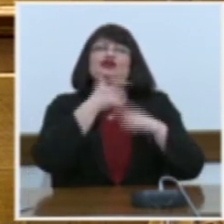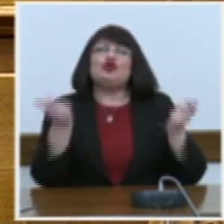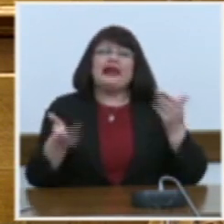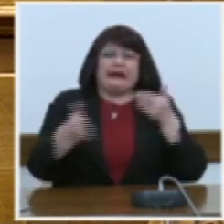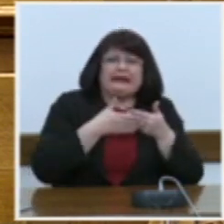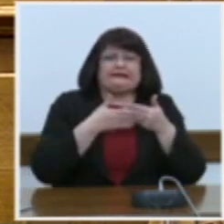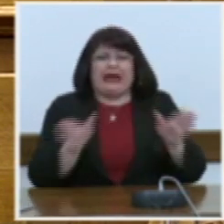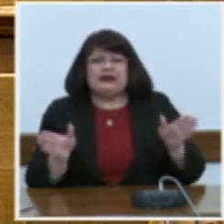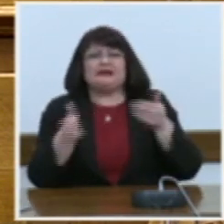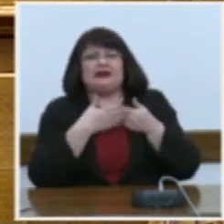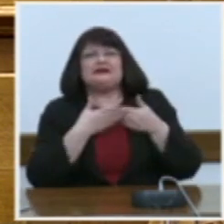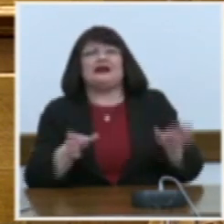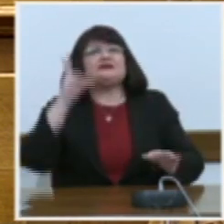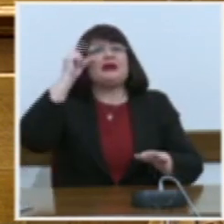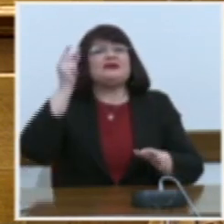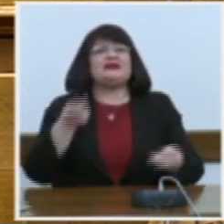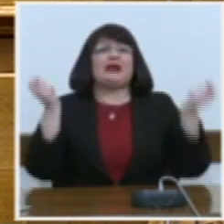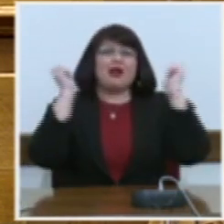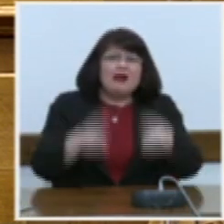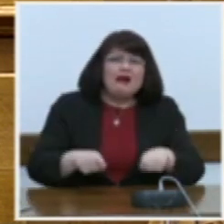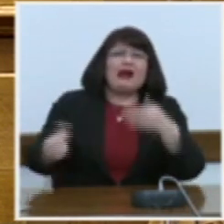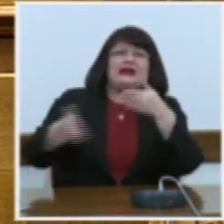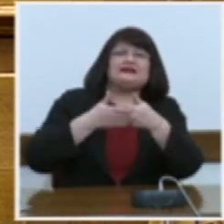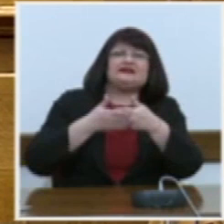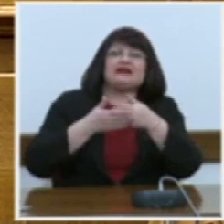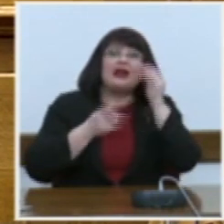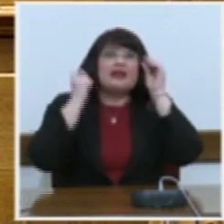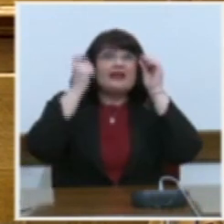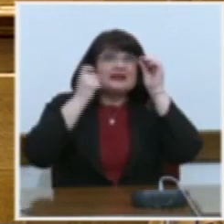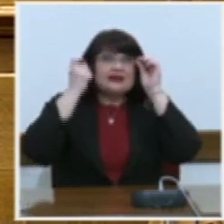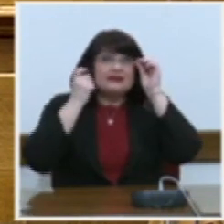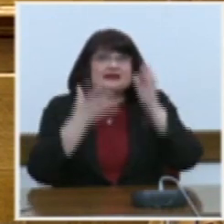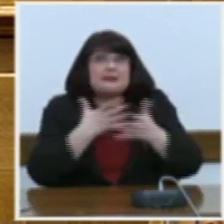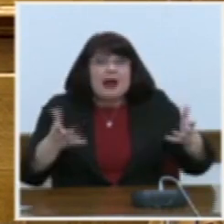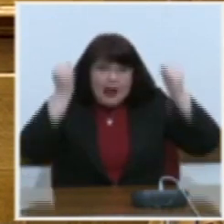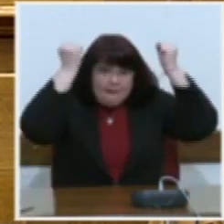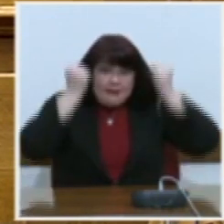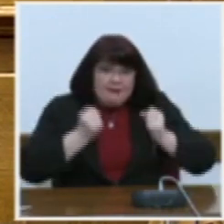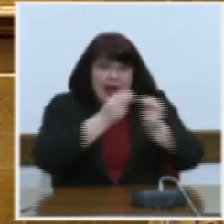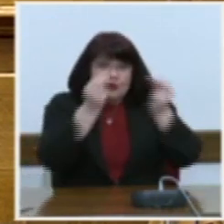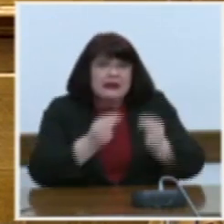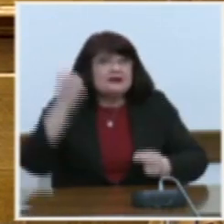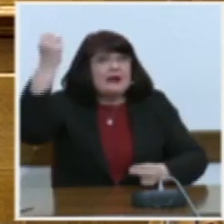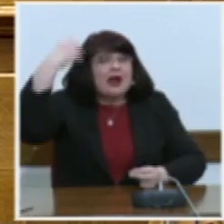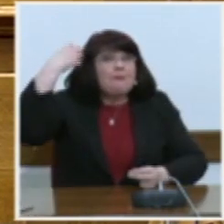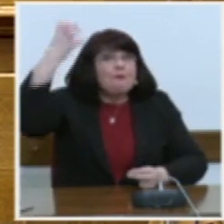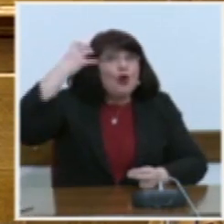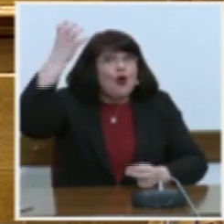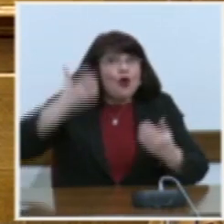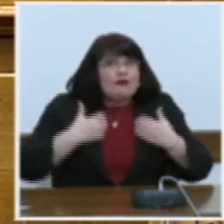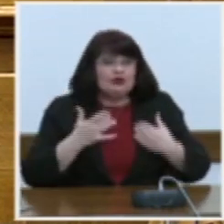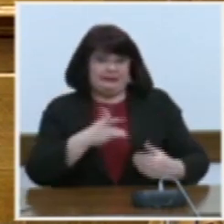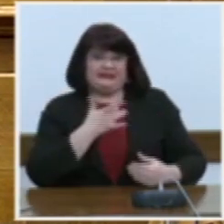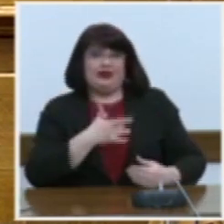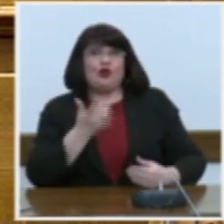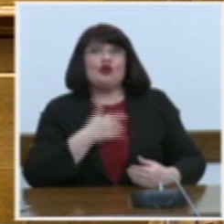έχετε κλείσει τα πανεπιστήμια χωρίς να υπολογίζετε τις τεράστιες συνέπειες στη μόρφωση αλλά κυρίως στην ψυχολογία των